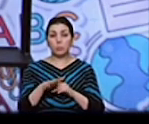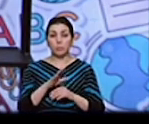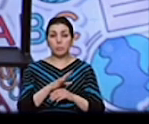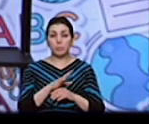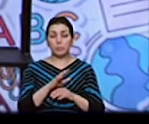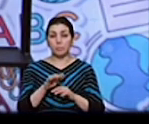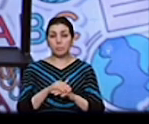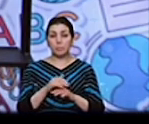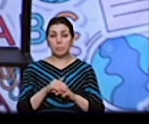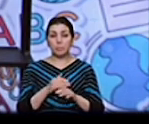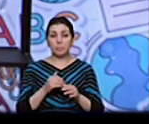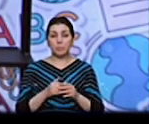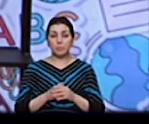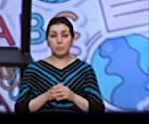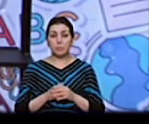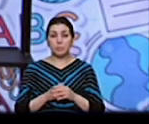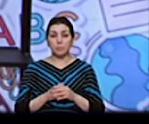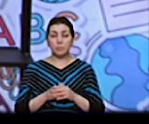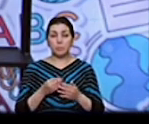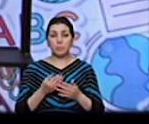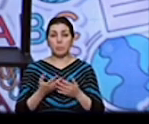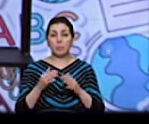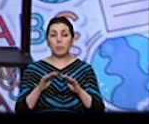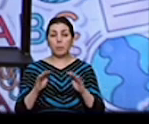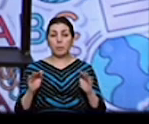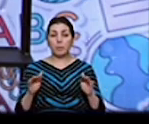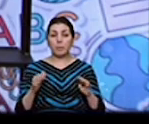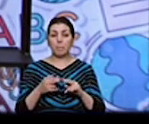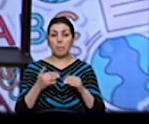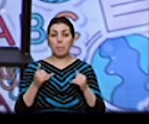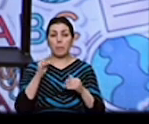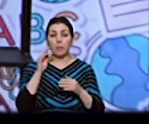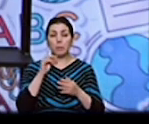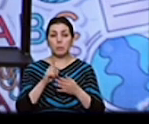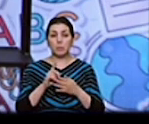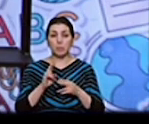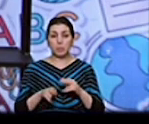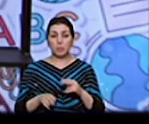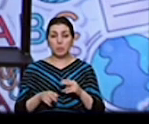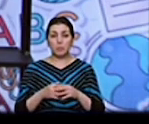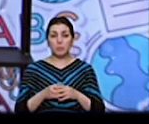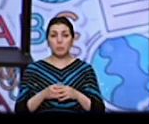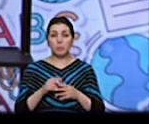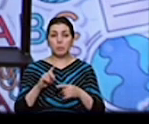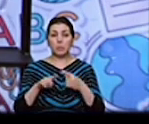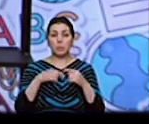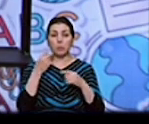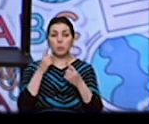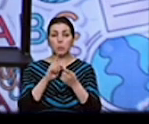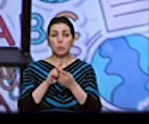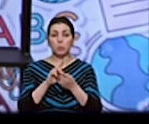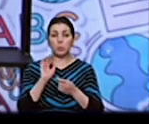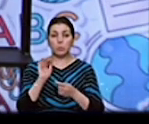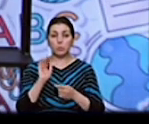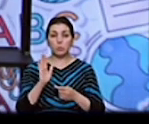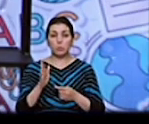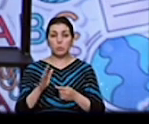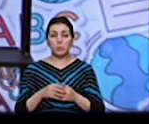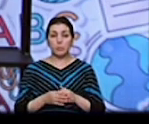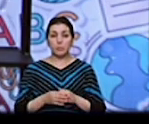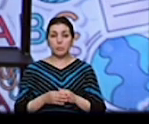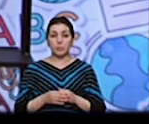tushunarlimi? Barakalla. Mana aziz o'quvchilar, shuning bilan bugungi darsimiz o'z nihoyasiga yetdi. Sizlar bilan keyingi efir